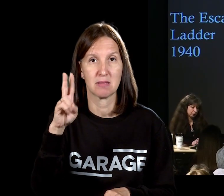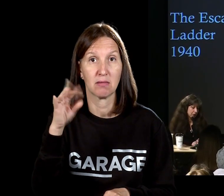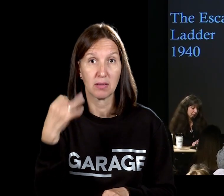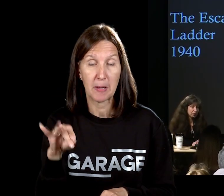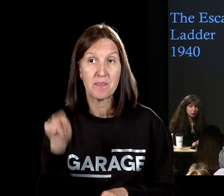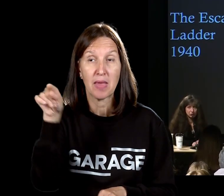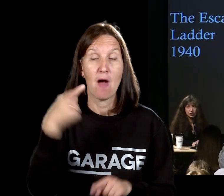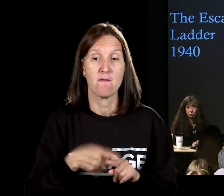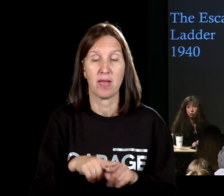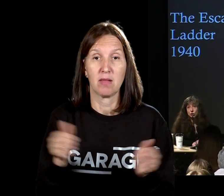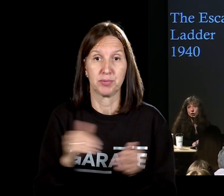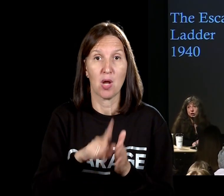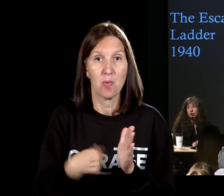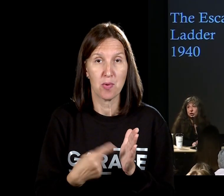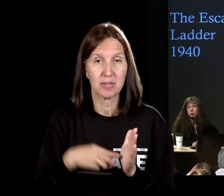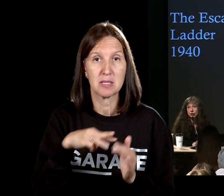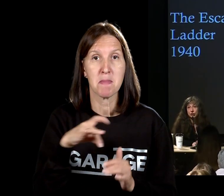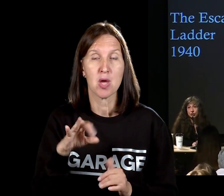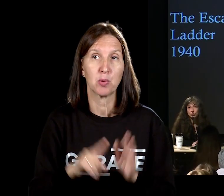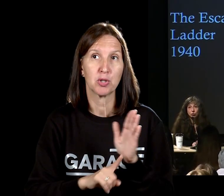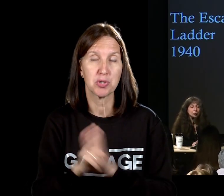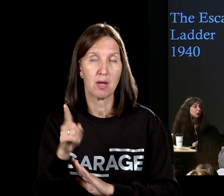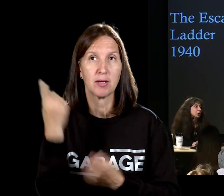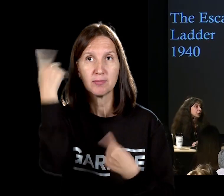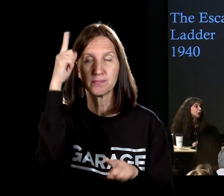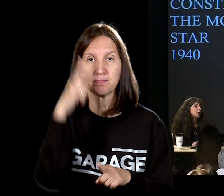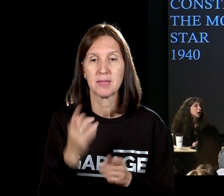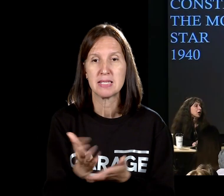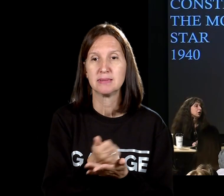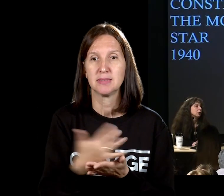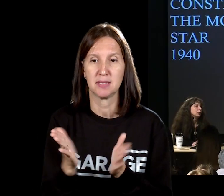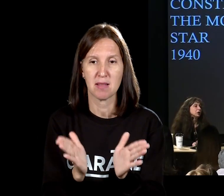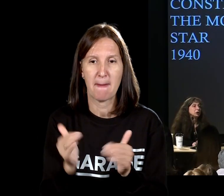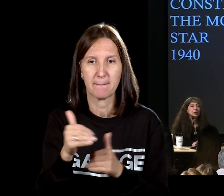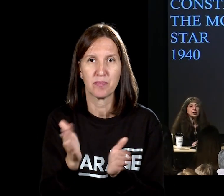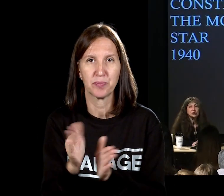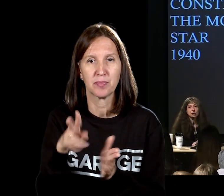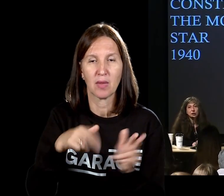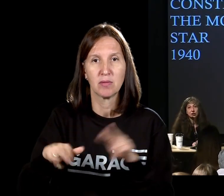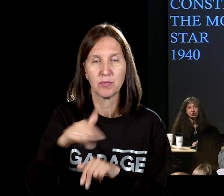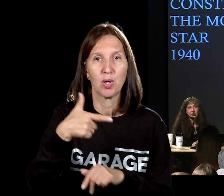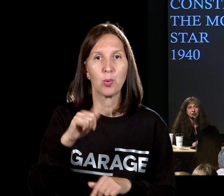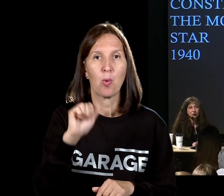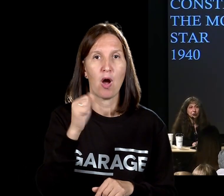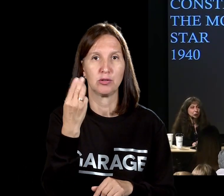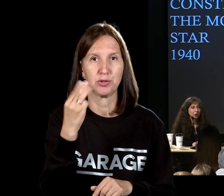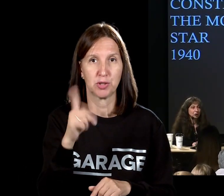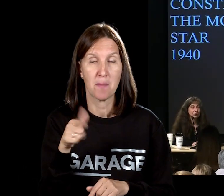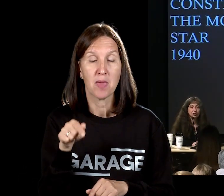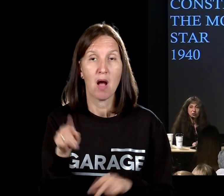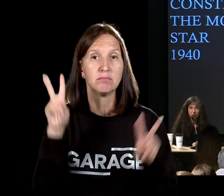удивительную серию гуаши. Это достаточно маленькие работы гуашью, которые называются «Серия созвездия».